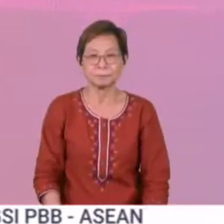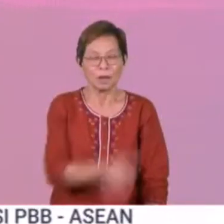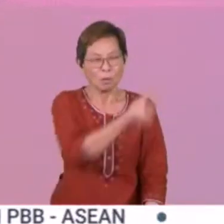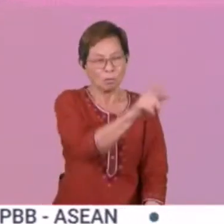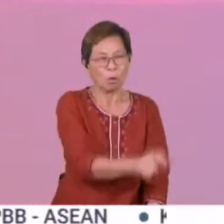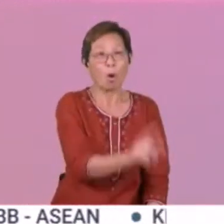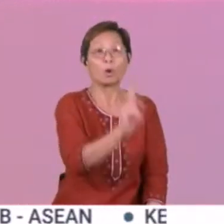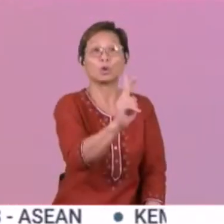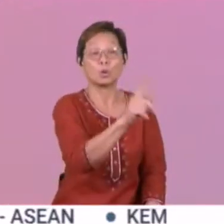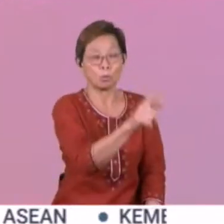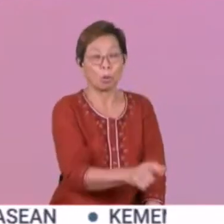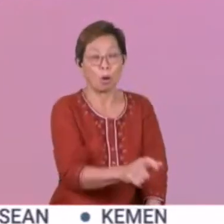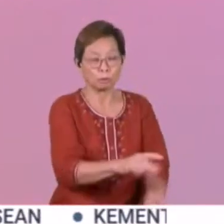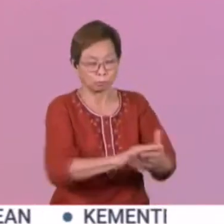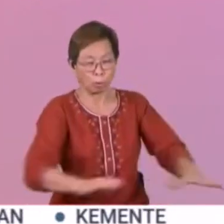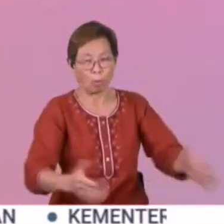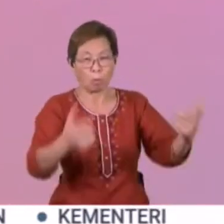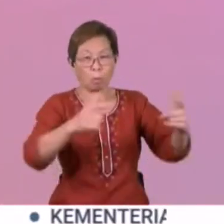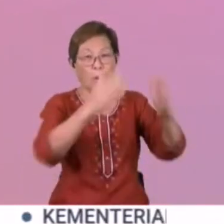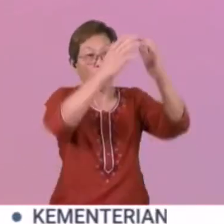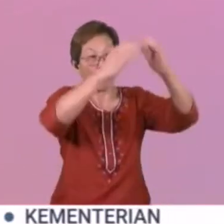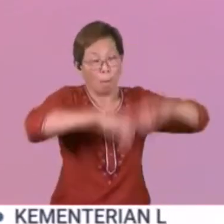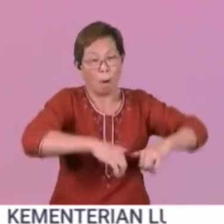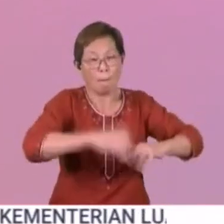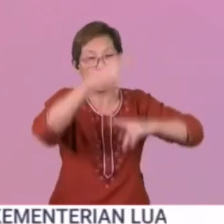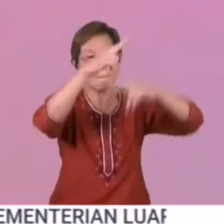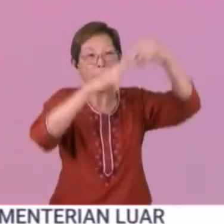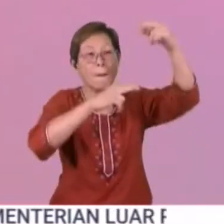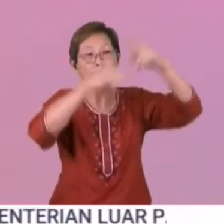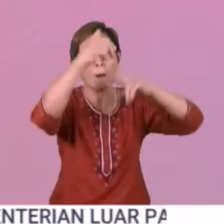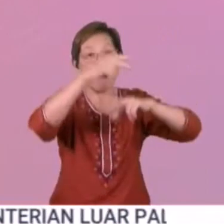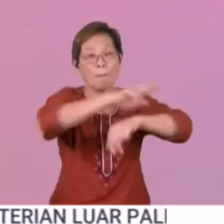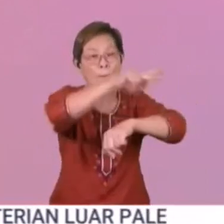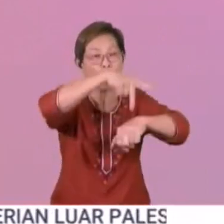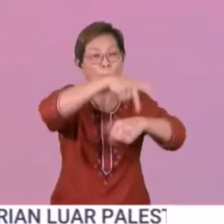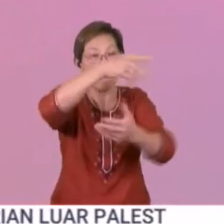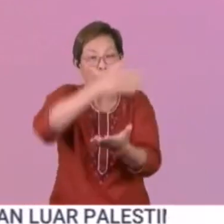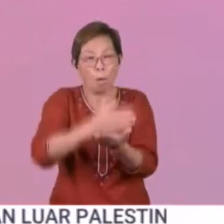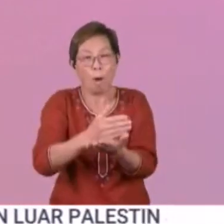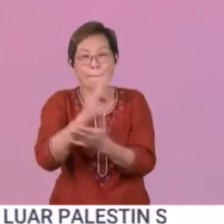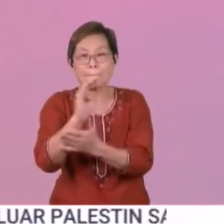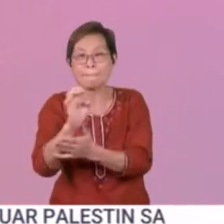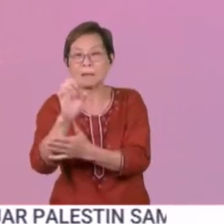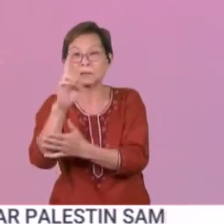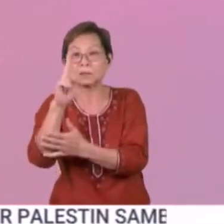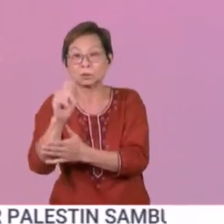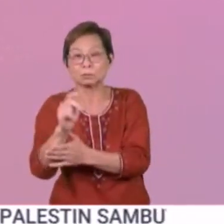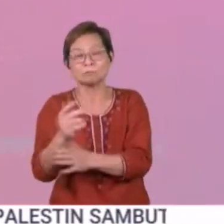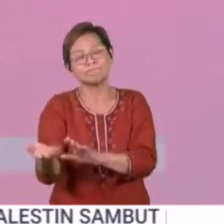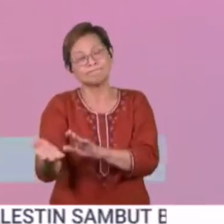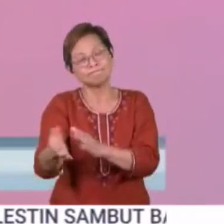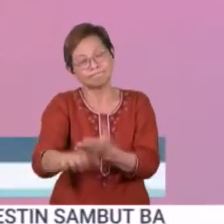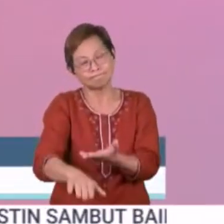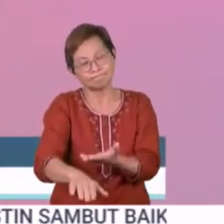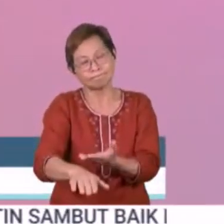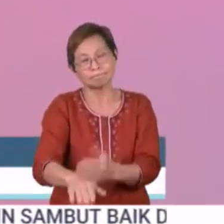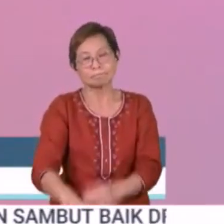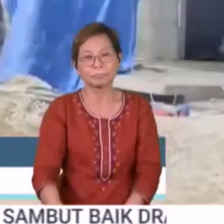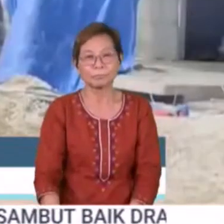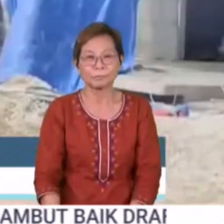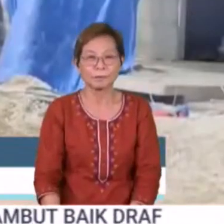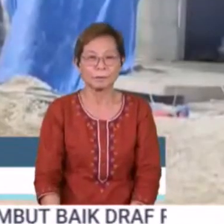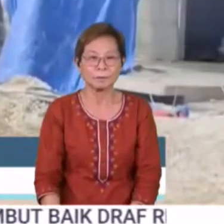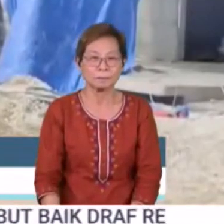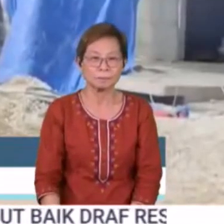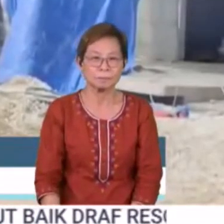Mangsa kedua yang diselamatkan dalam insiden runtuhan bangunan resort di Pulau Perhentian Besut meninggal dunia.